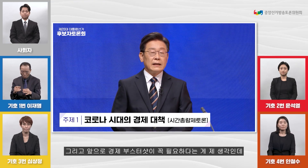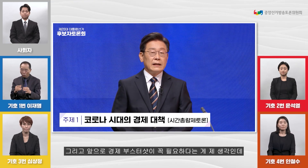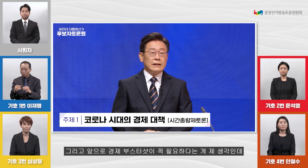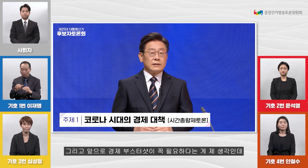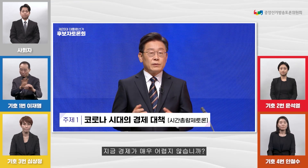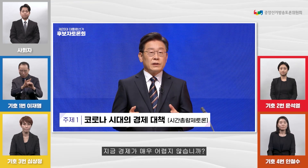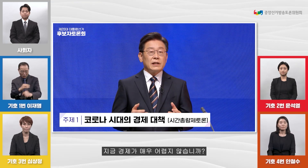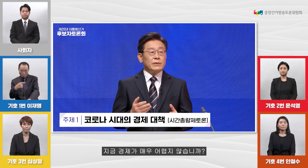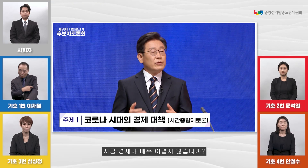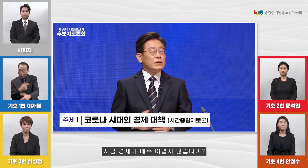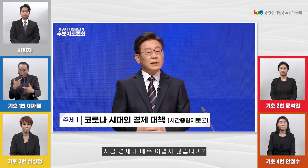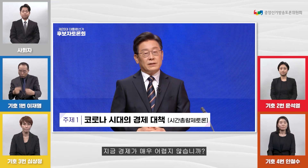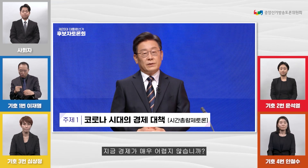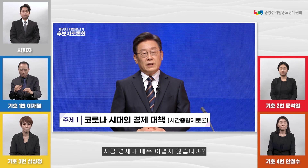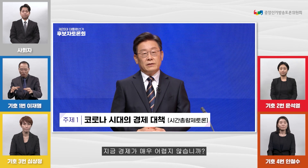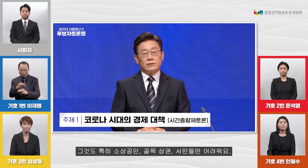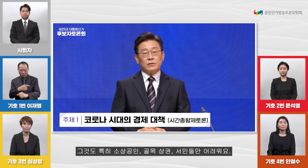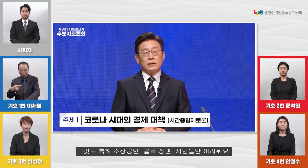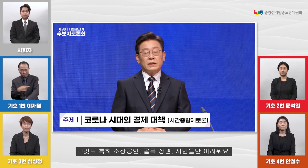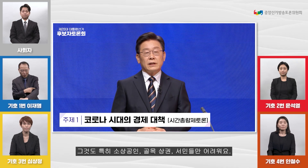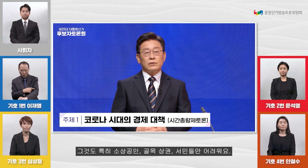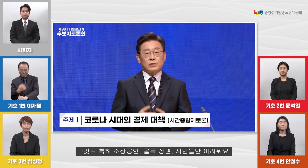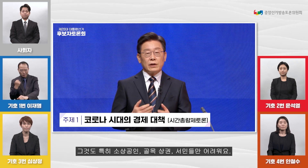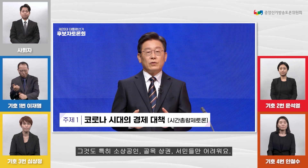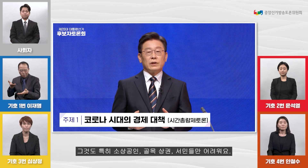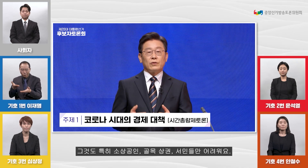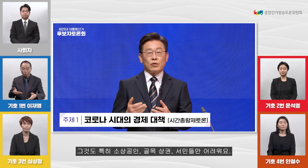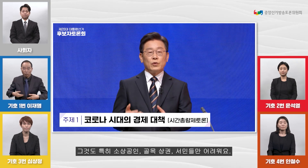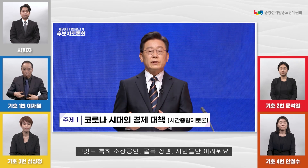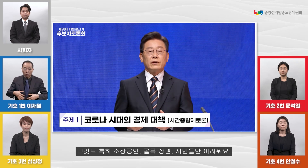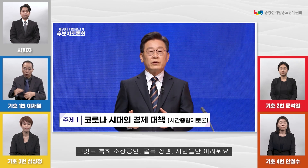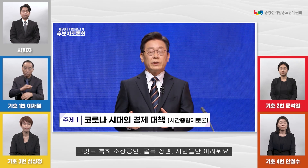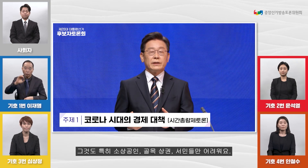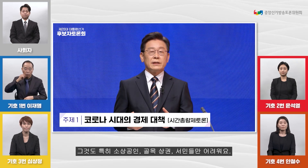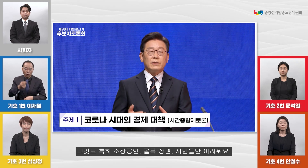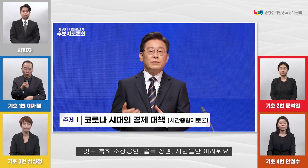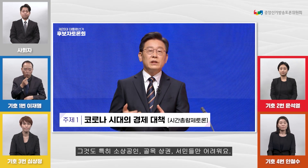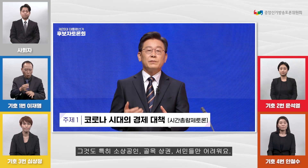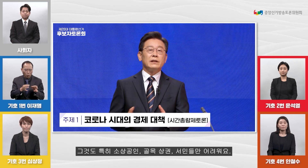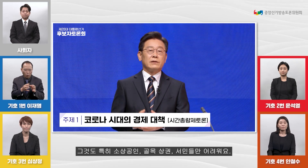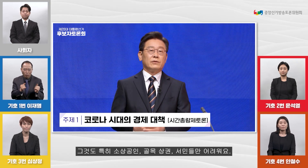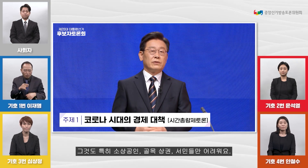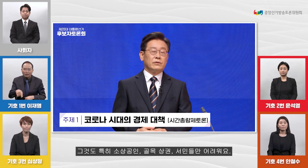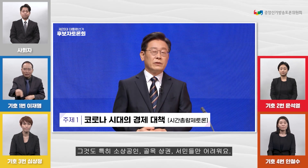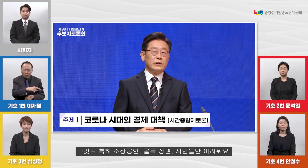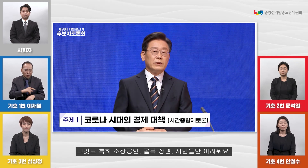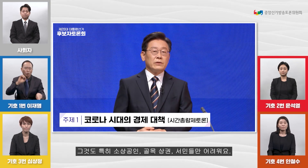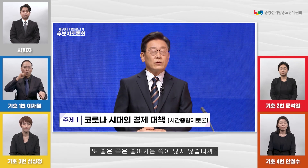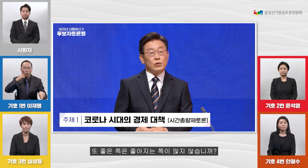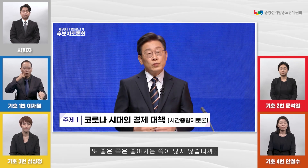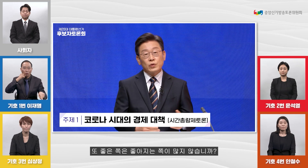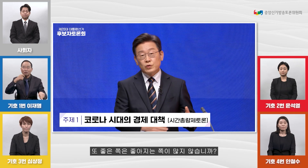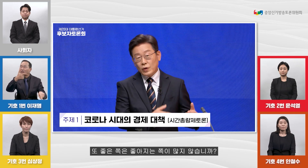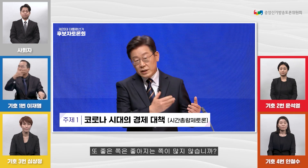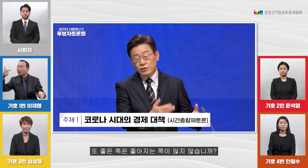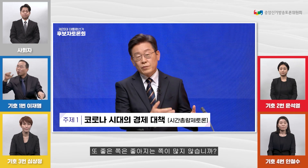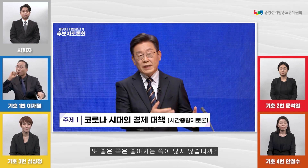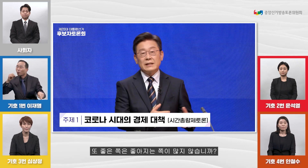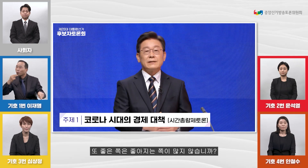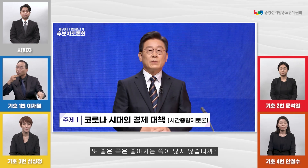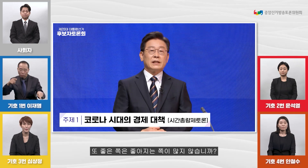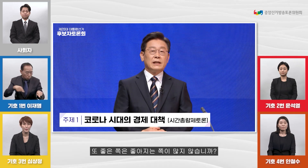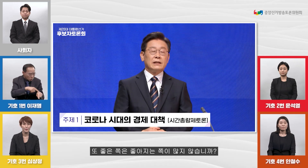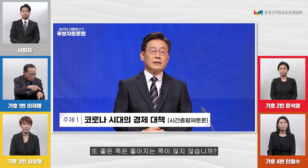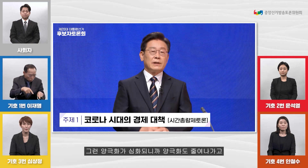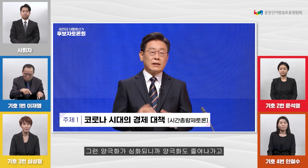생각인데, 지금 경제가 매우 어렵지 않습니까? 그것도 특히 소상공인, 골목상권, 이 서민들만 어려워요. 또 좋은 쪽은 좋아지는 쪽이